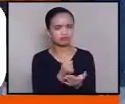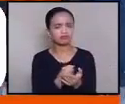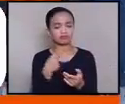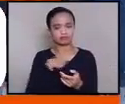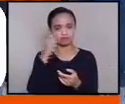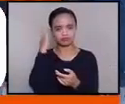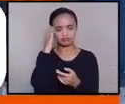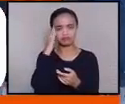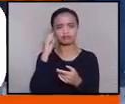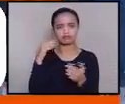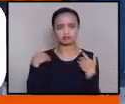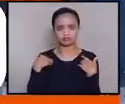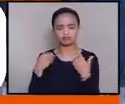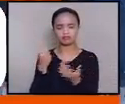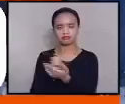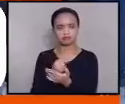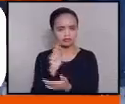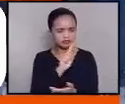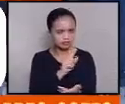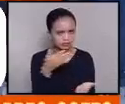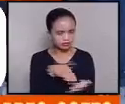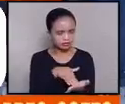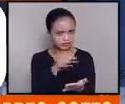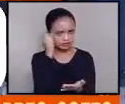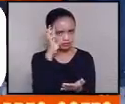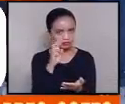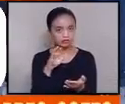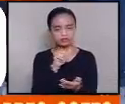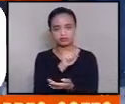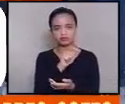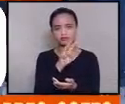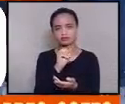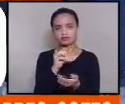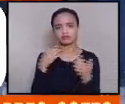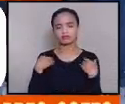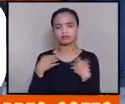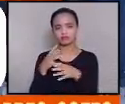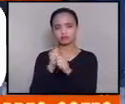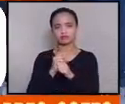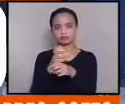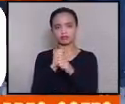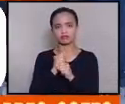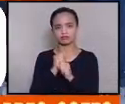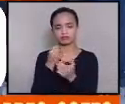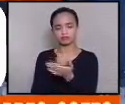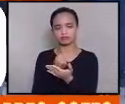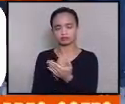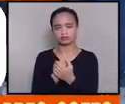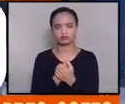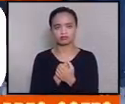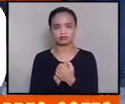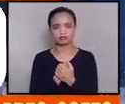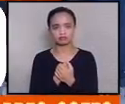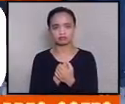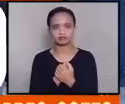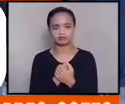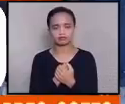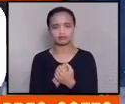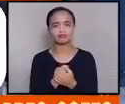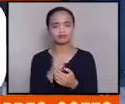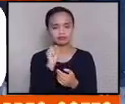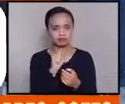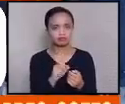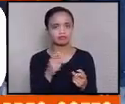sir, sumusweldo lang sa ATM. Ano po, sir? Sa ATM po sila nagtumukuha ng sweldo. Sir, maski na po sa